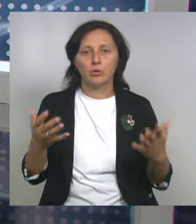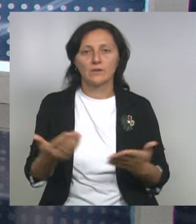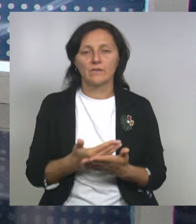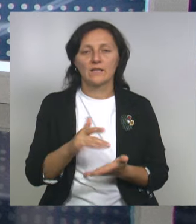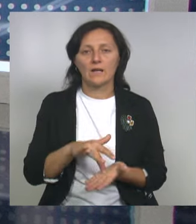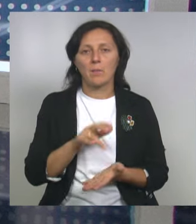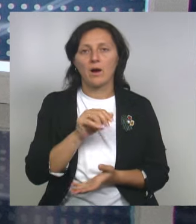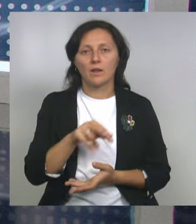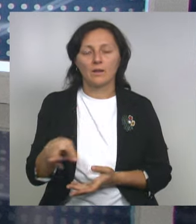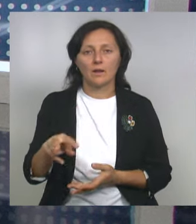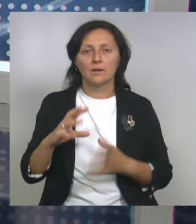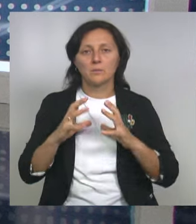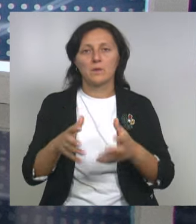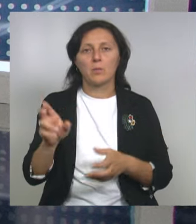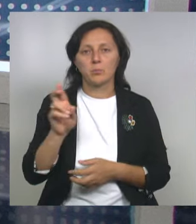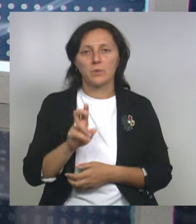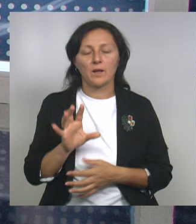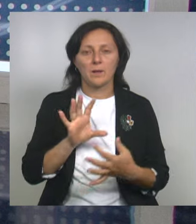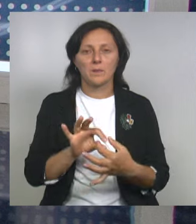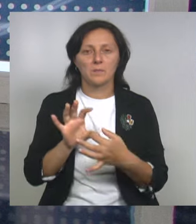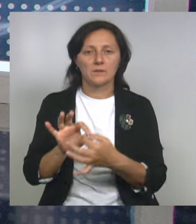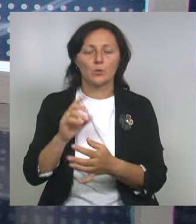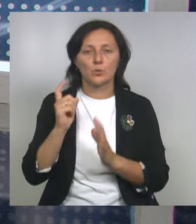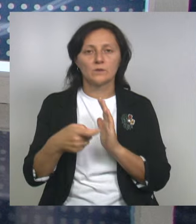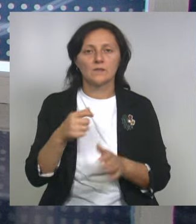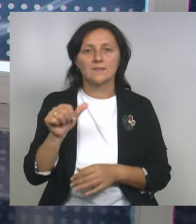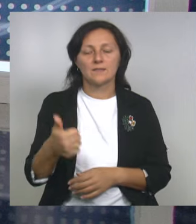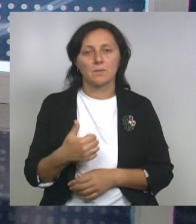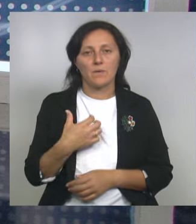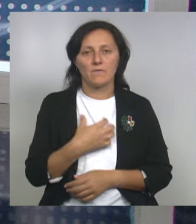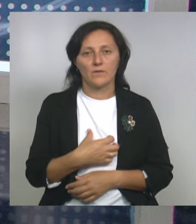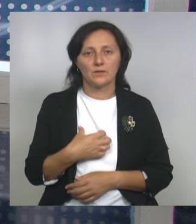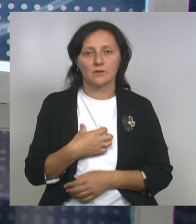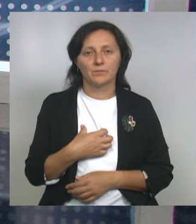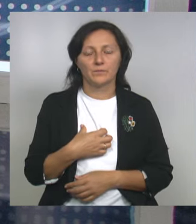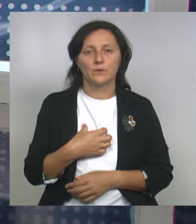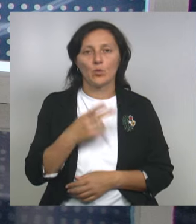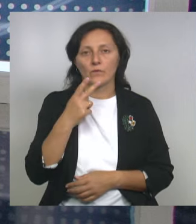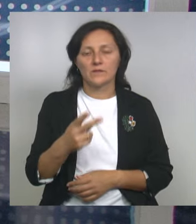новостей в телеграм-канале «Мира Белогорья». Подписывайтесь и узнавайте о самом важном. А в этой